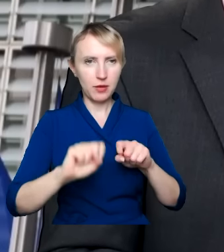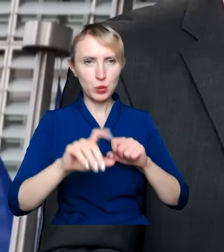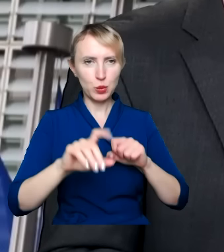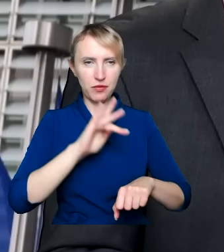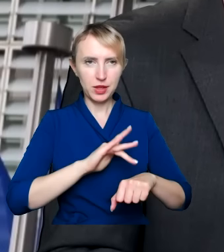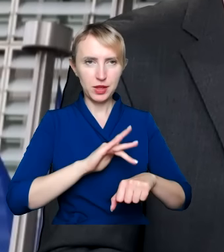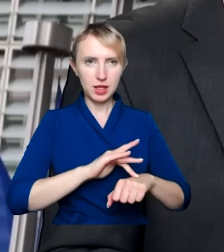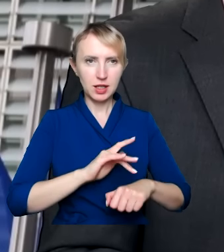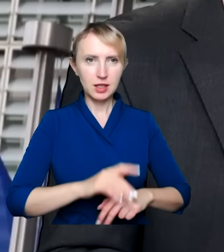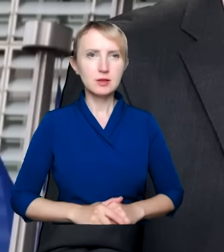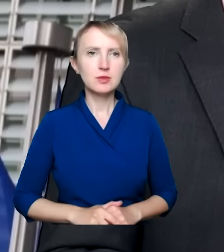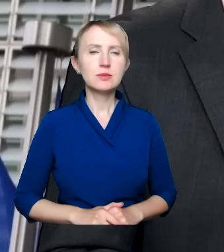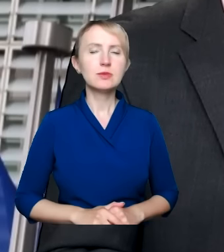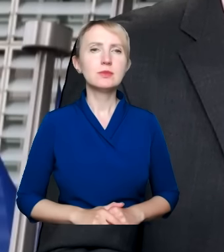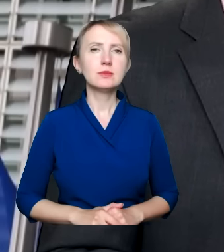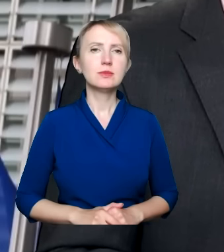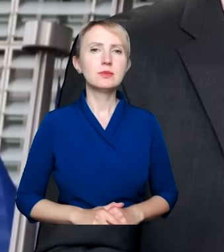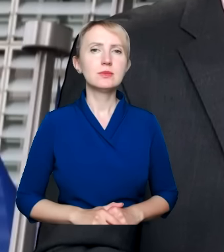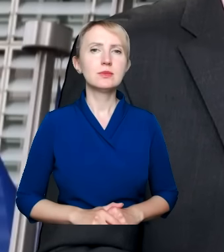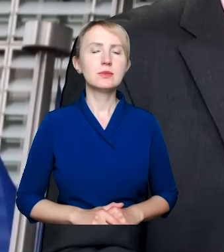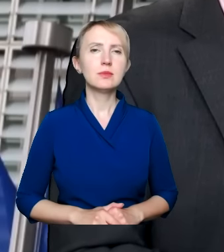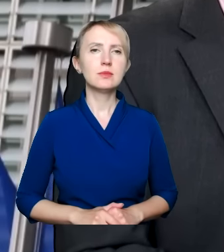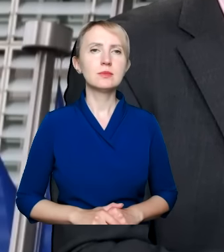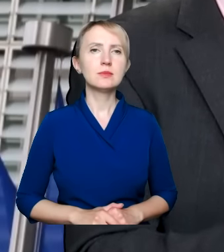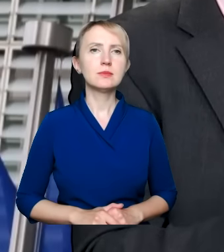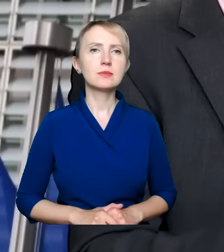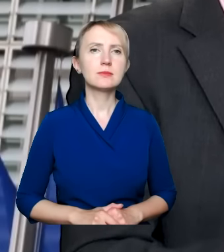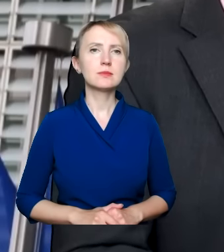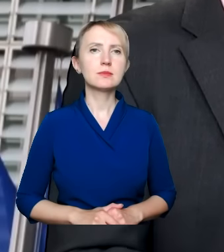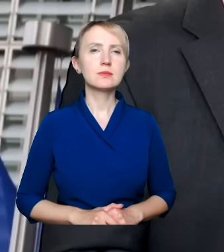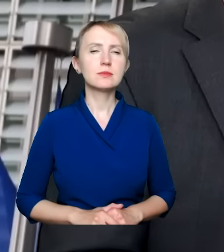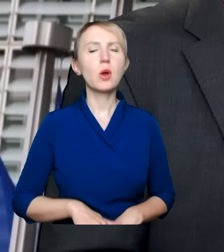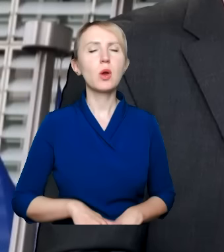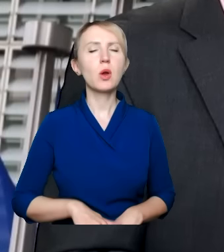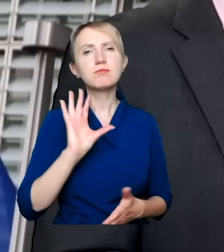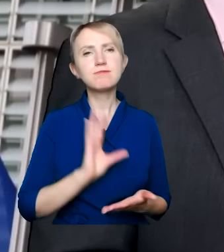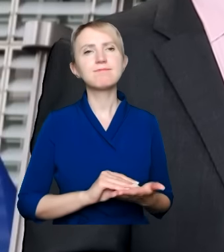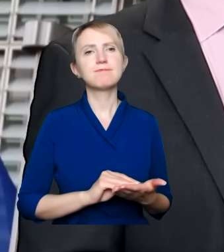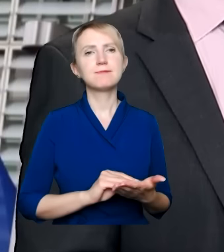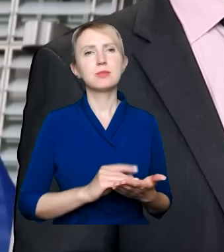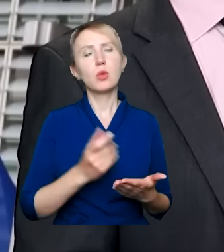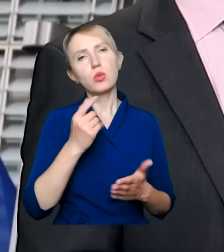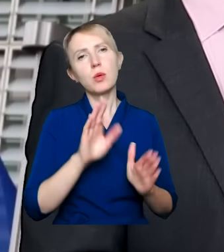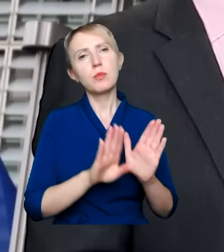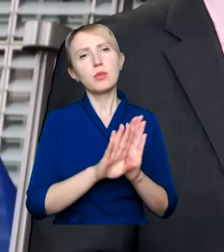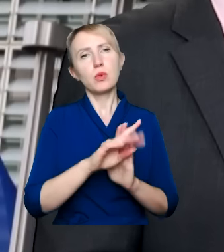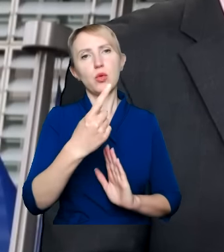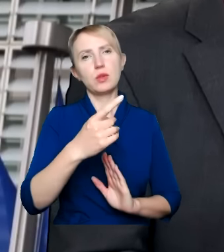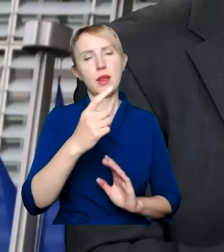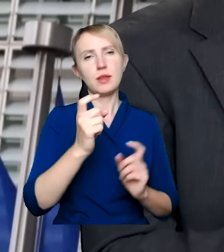wyniki wczorajszych wyborów No to jest powtórzenie Lekki wzrost o 1 punkt